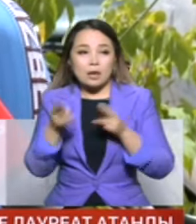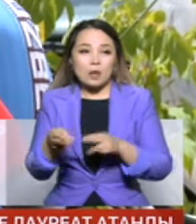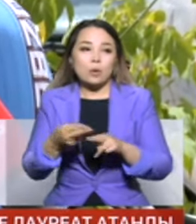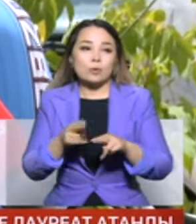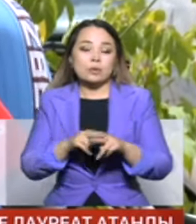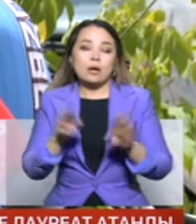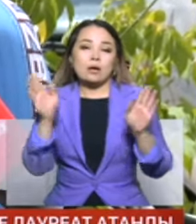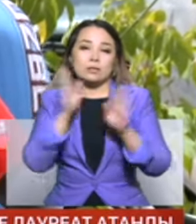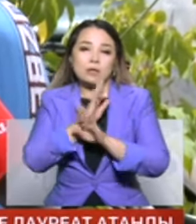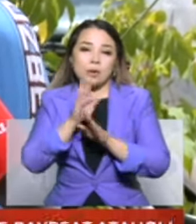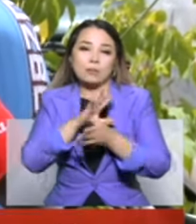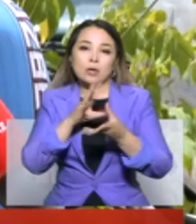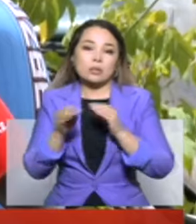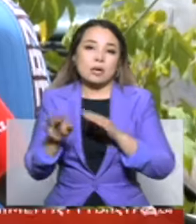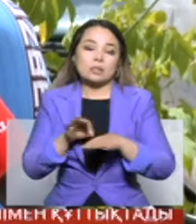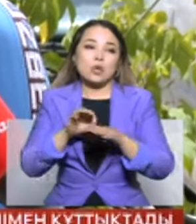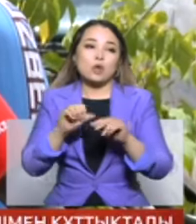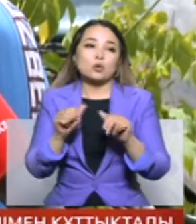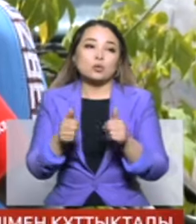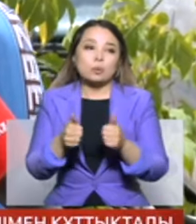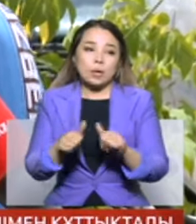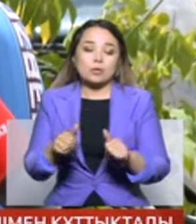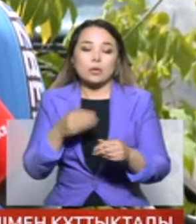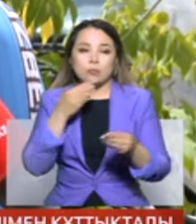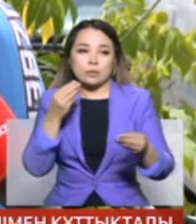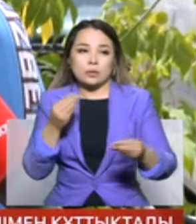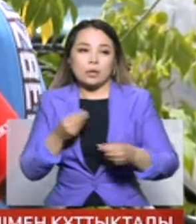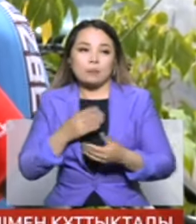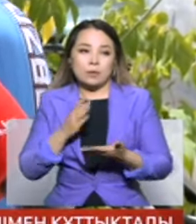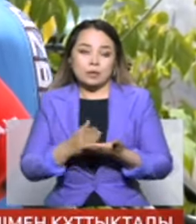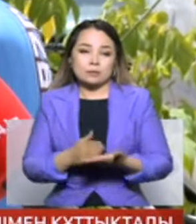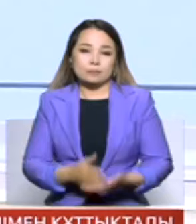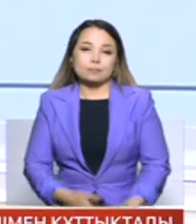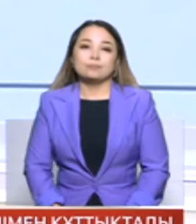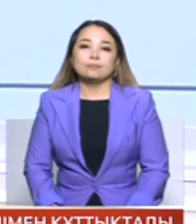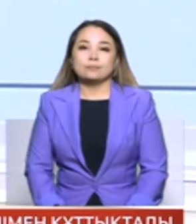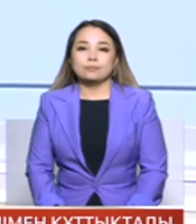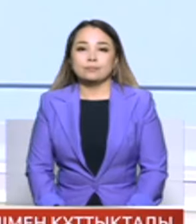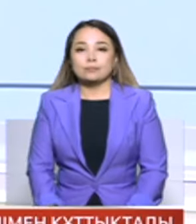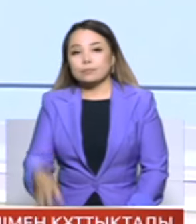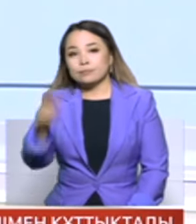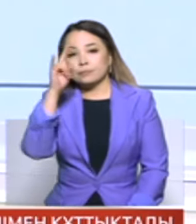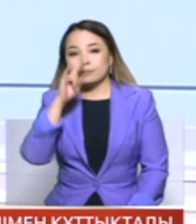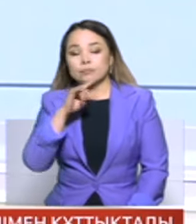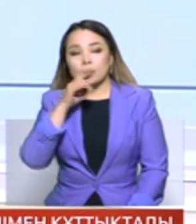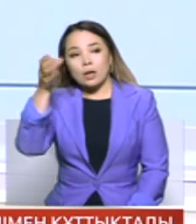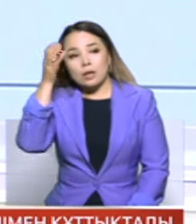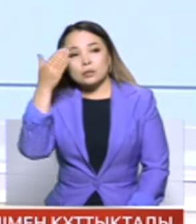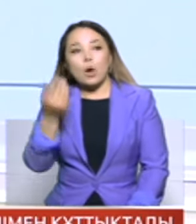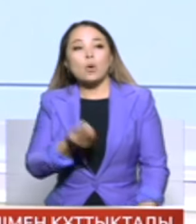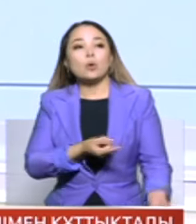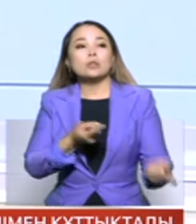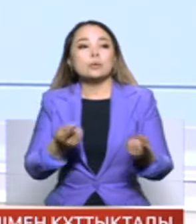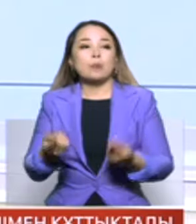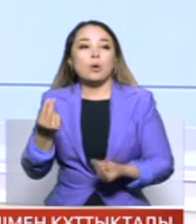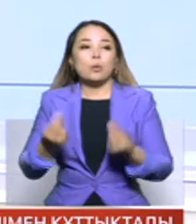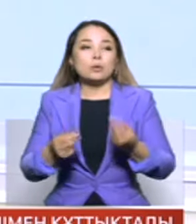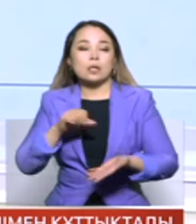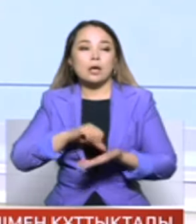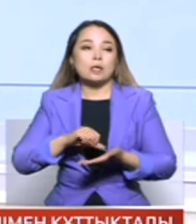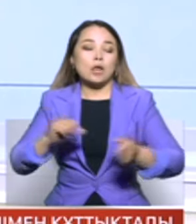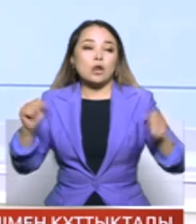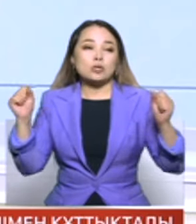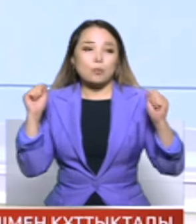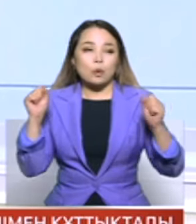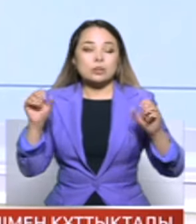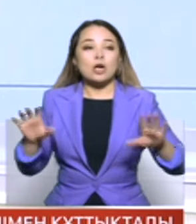Мұндағы табиғат жалпы шараның ұйымдастырылуы көңілден шығып жатыр. Қазақстандық ғалымдар көшпенділер ойына қатысатын спортшылар